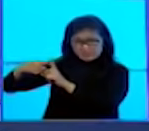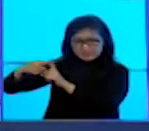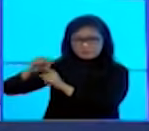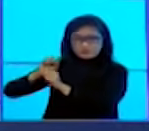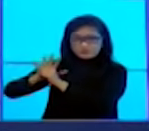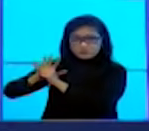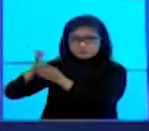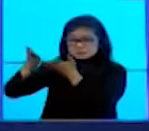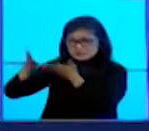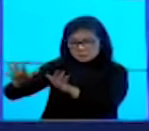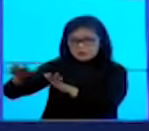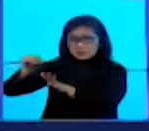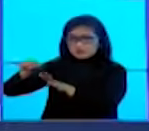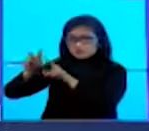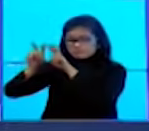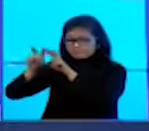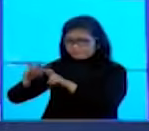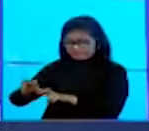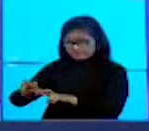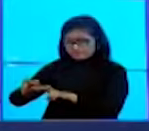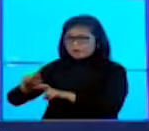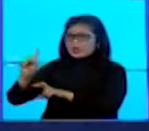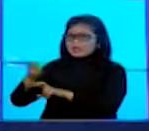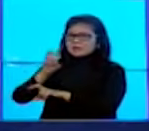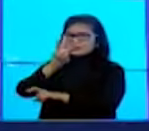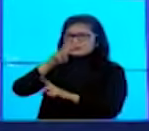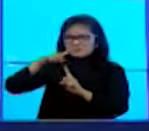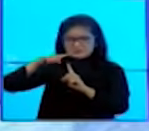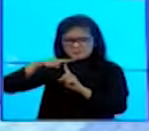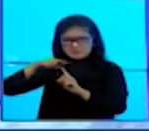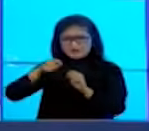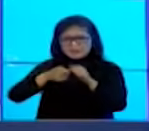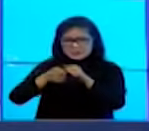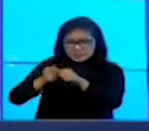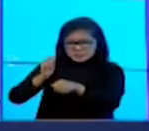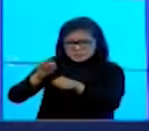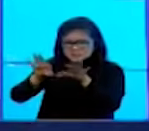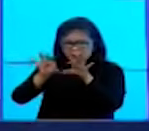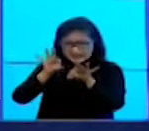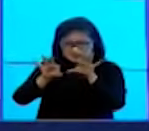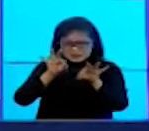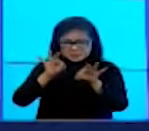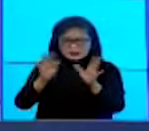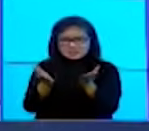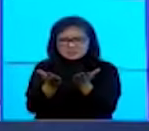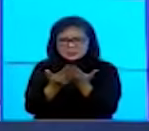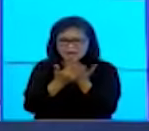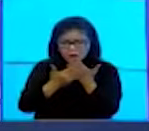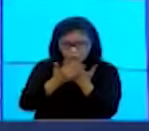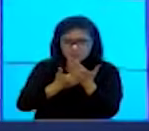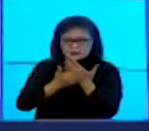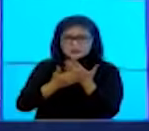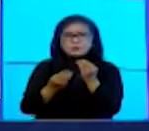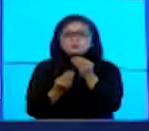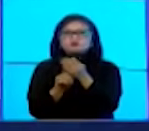Kemudian dari penelusuran kemudian 3T, yaitu testing, tracing, dan treatment, didapatkan kemudian